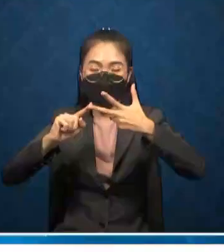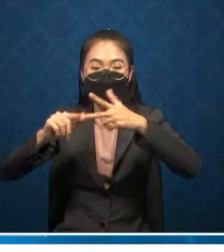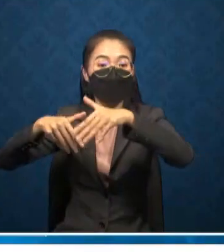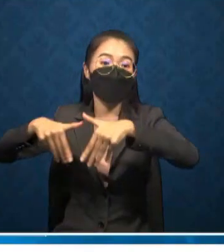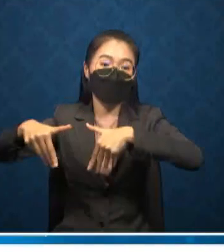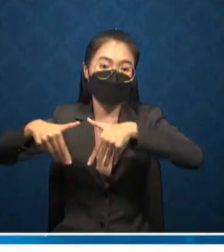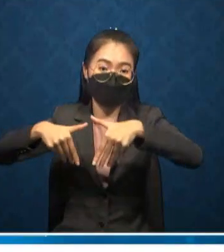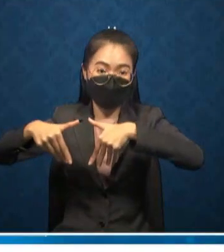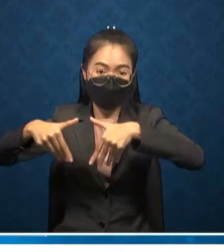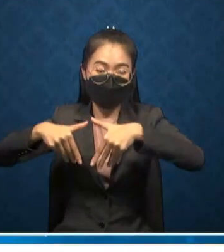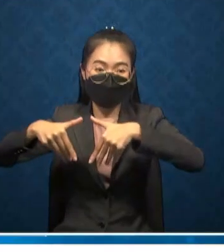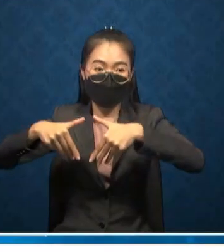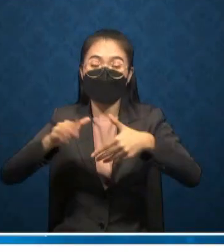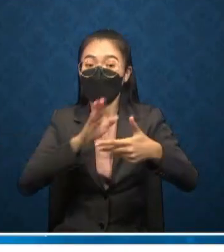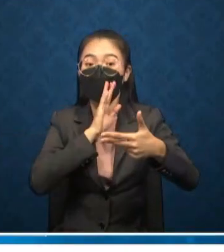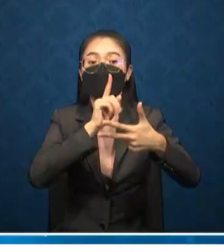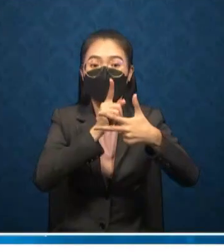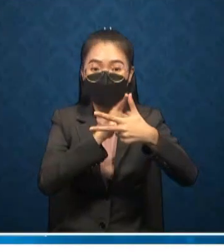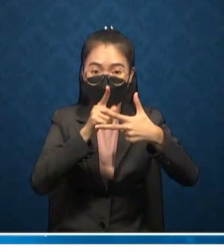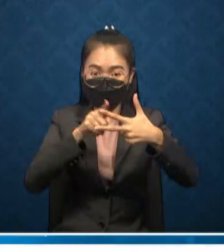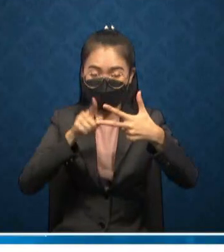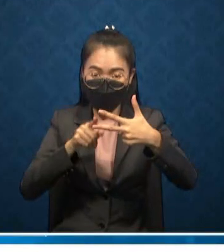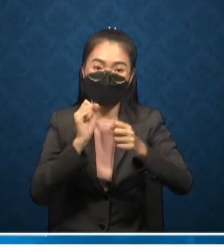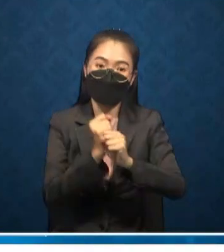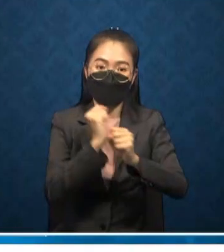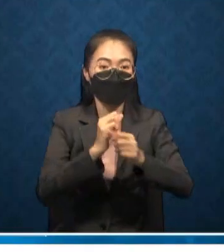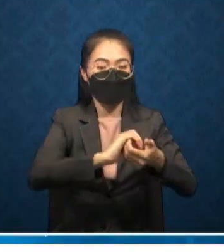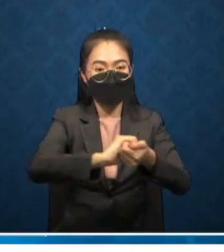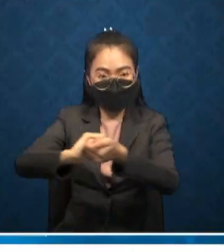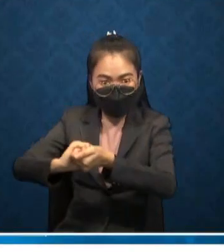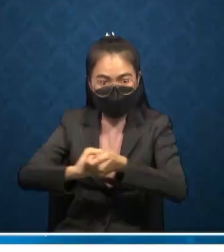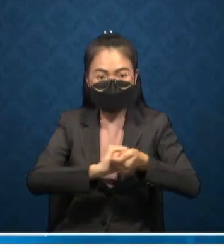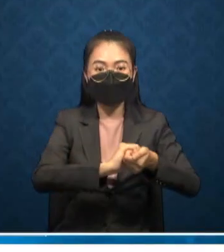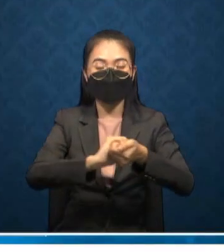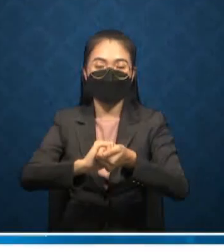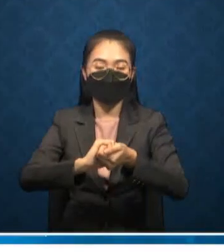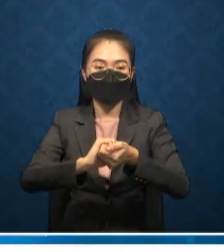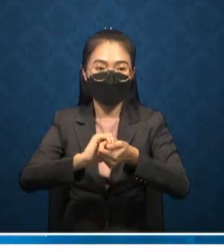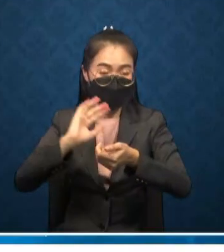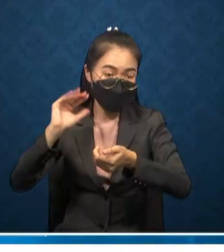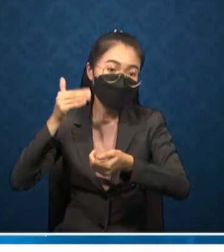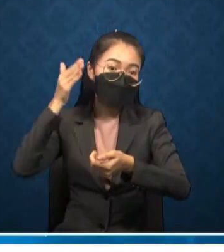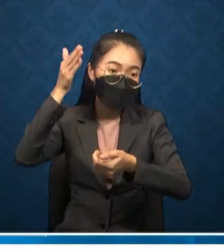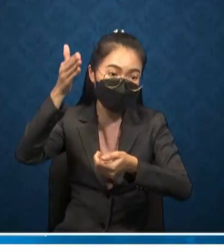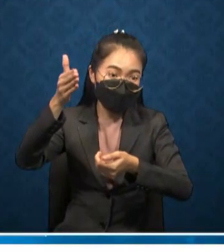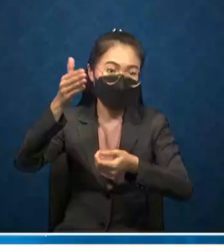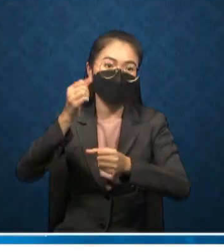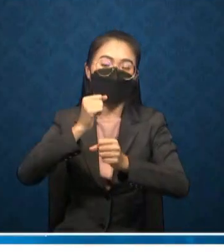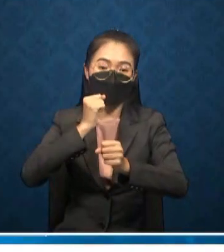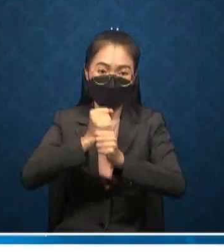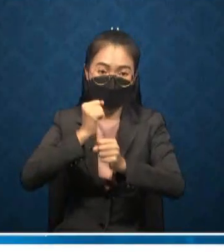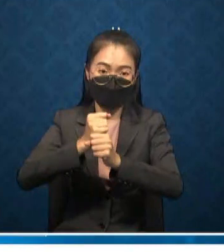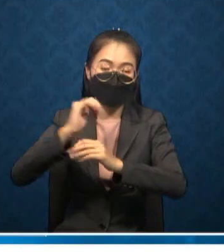มีดุลยภาพทำงานร่วมกันและภาคีหุ้นส่วนนะคะผลลัพธ์ที่จะเกิดขึ้นจะอยู่ทางด้านขวามือ